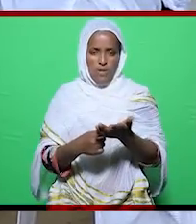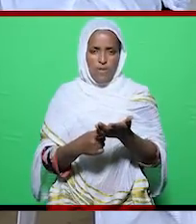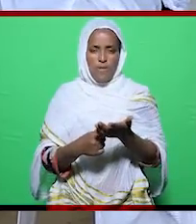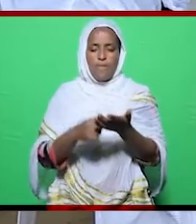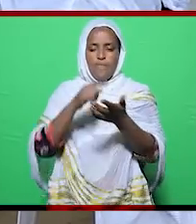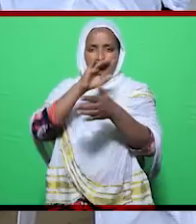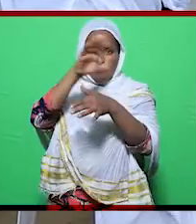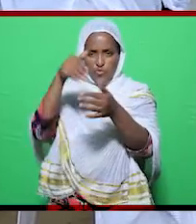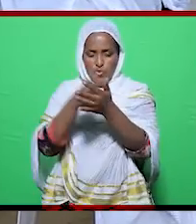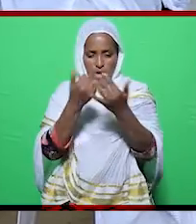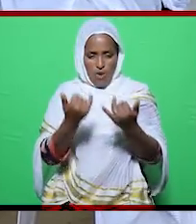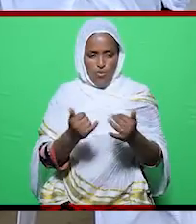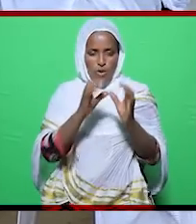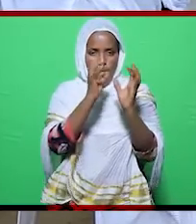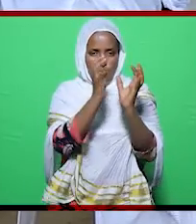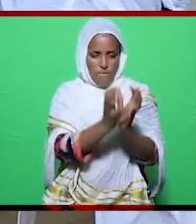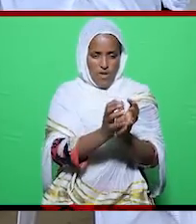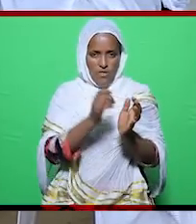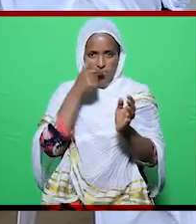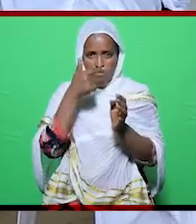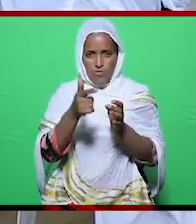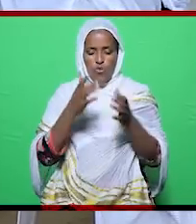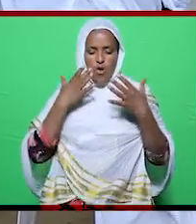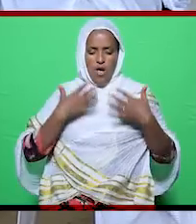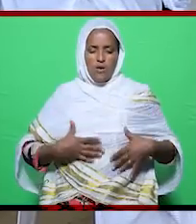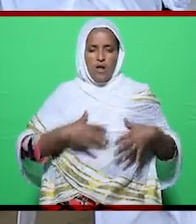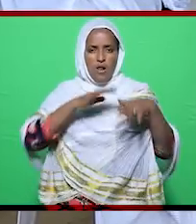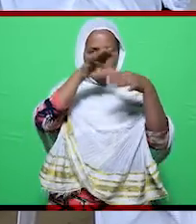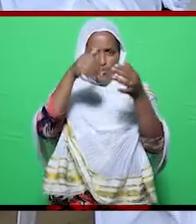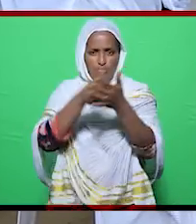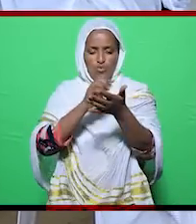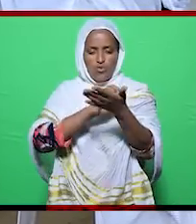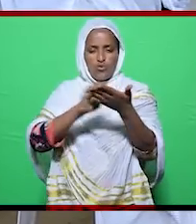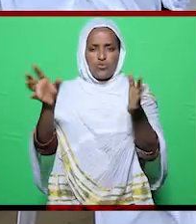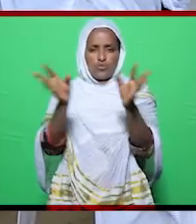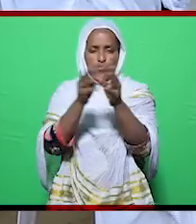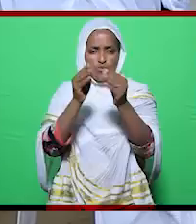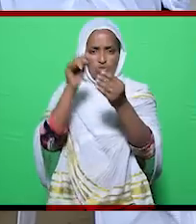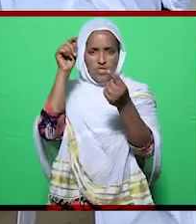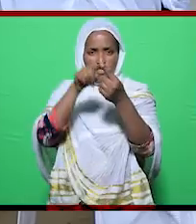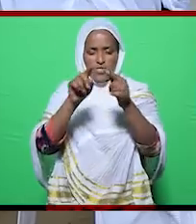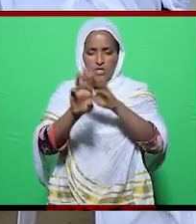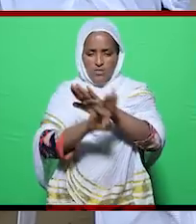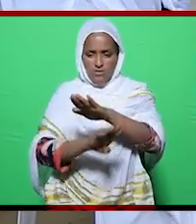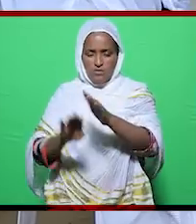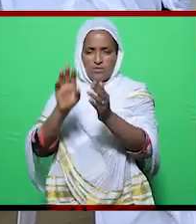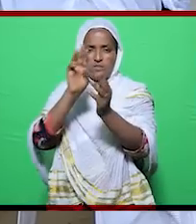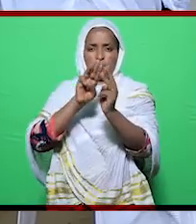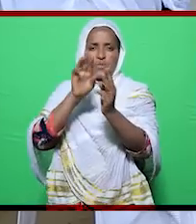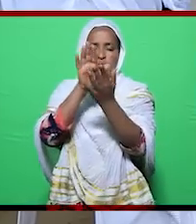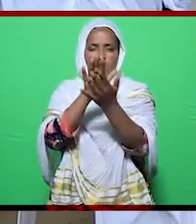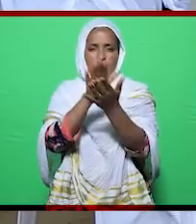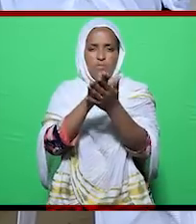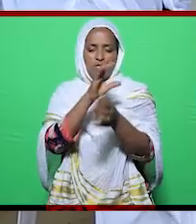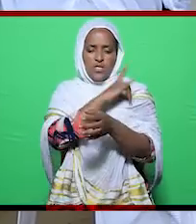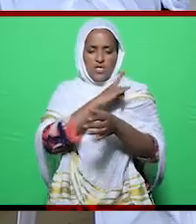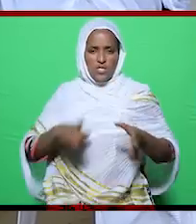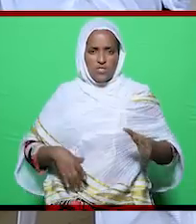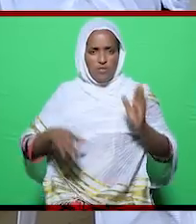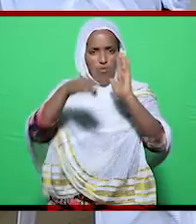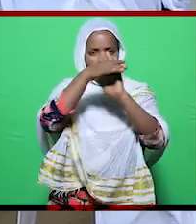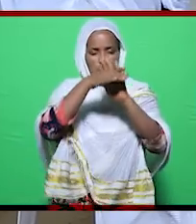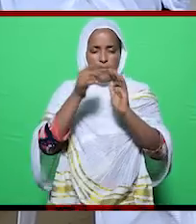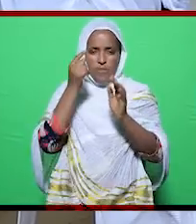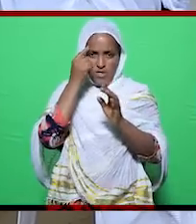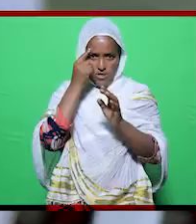ነገር በሙሉ እንዲወረስ ምን ይጥራሉ? ይሄ ከዚህ ሁሉ አሁን ባለድርሻ ብለን ከምንላቸው አካላት ሁሉ ከቅዱስ ሲኖዶስ